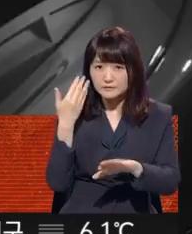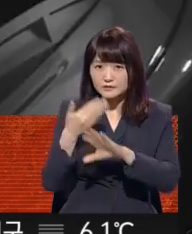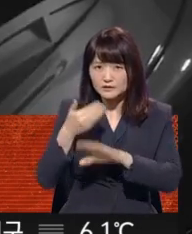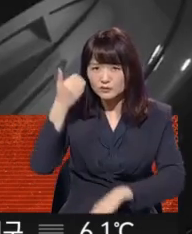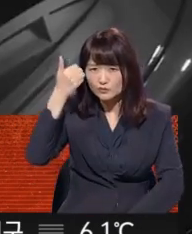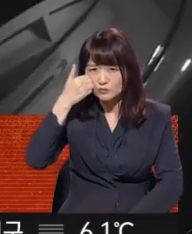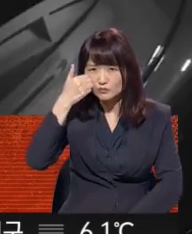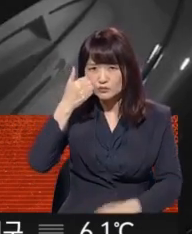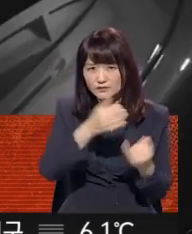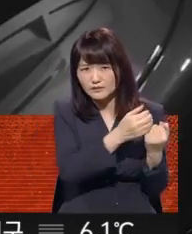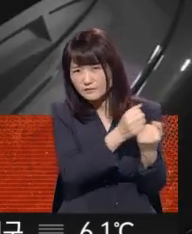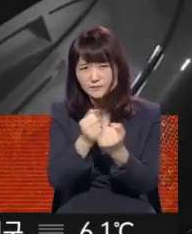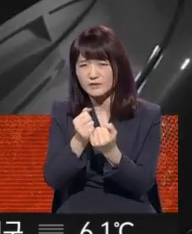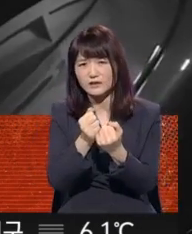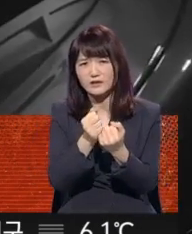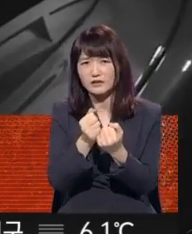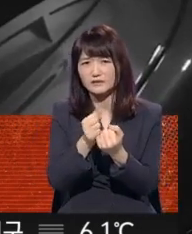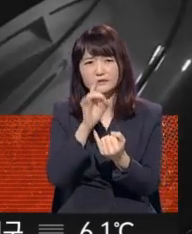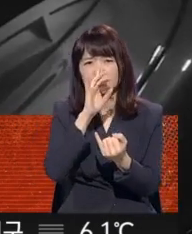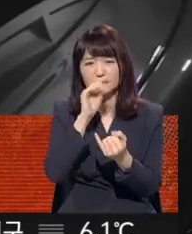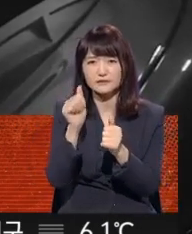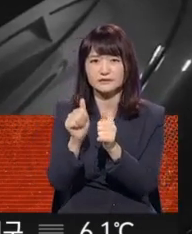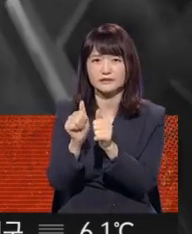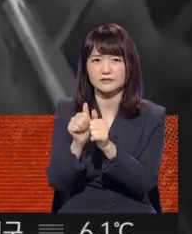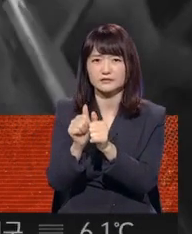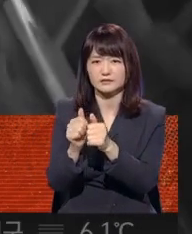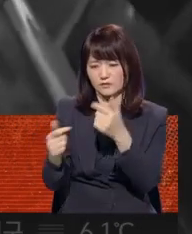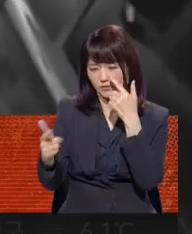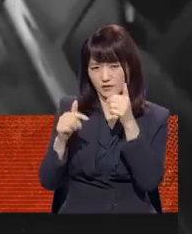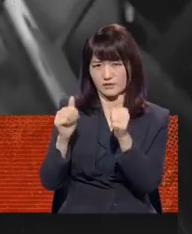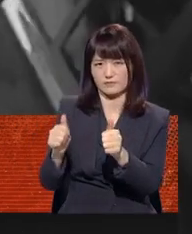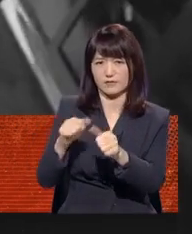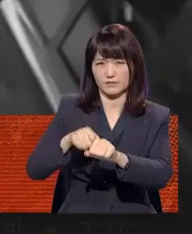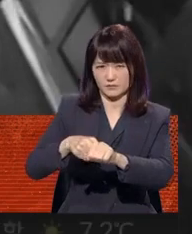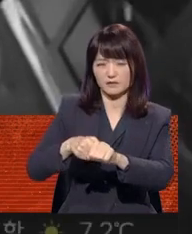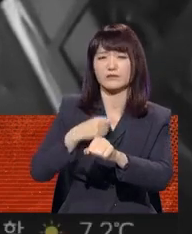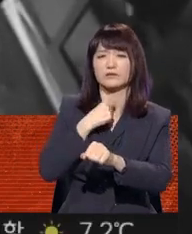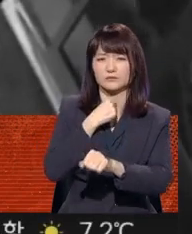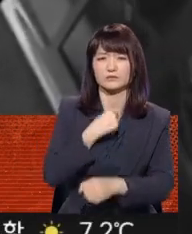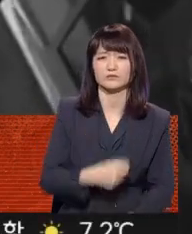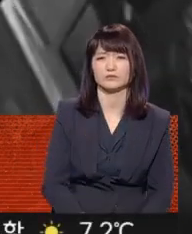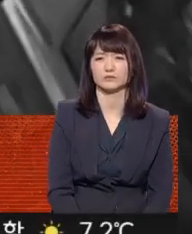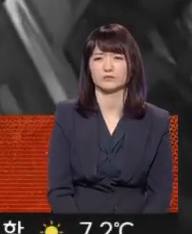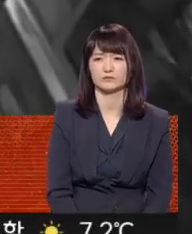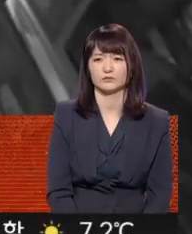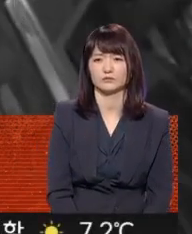또 이런 일이 일어나면 안 된다. 남성이 제대로 심판받길 원한다고 했습니다. 와,